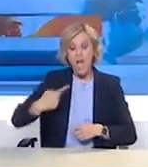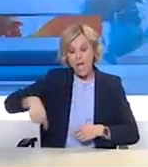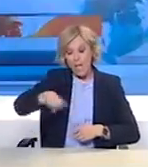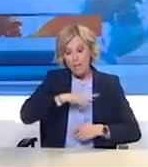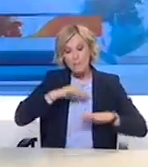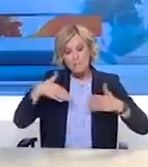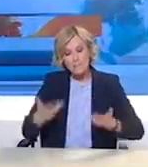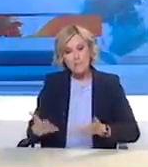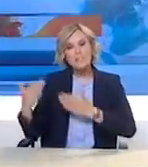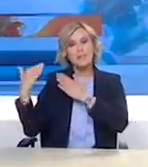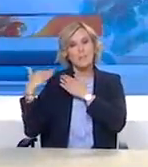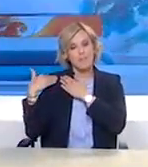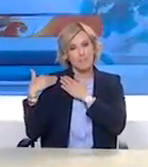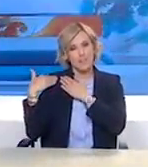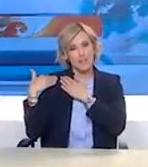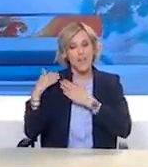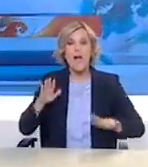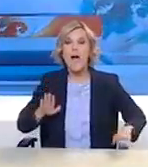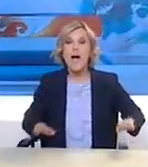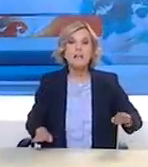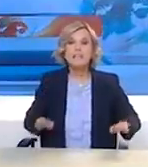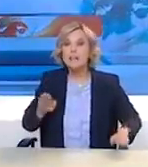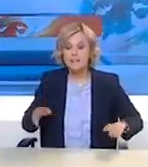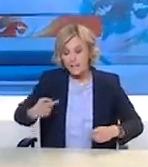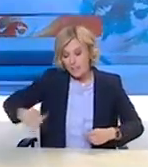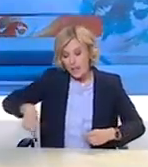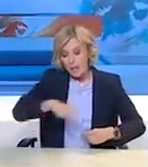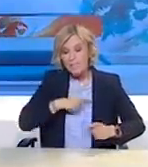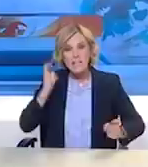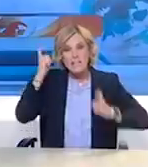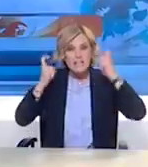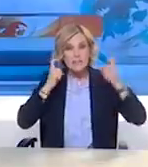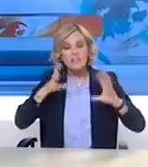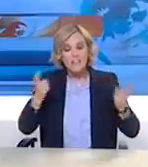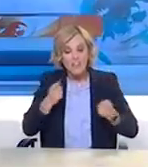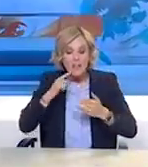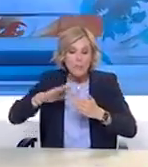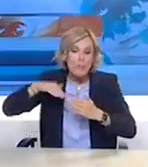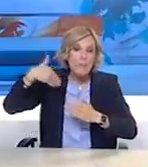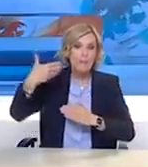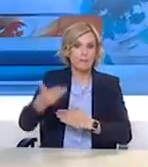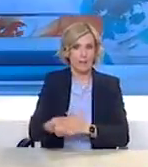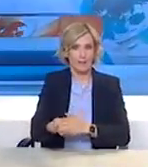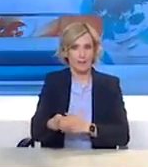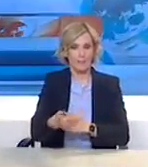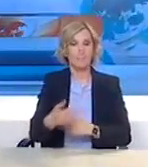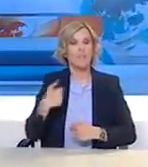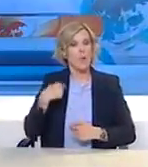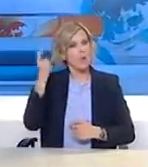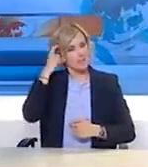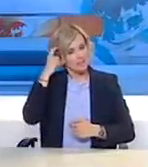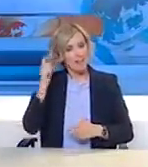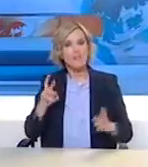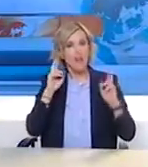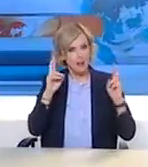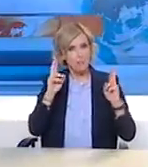το έχουμε πει πολλές φορές, θα μπορούμε να σκεφτόμαστε για τη στρατηγική της επόμενης μέρας. Έχουμε, ελπίζω, καταλάβει όλοι τι σημαίνει αυτός